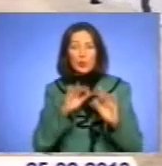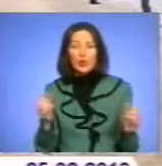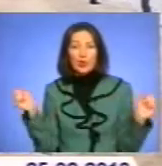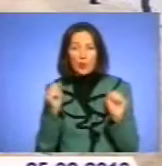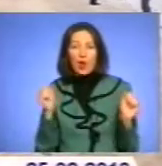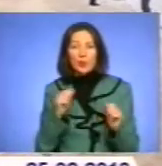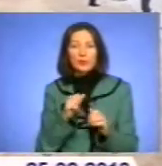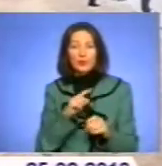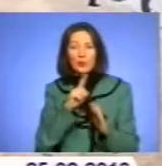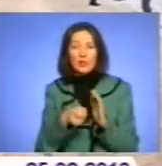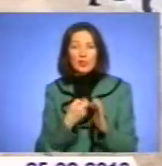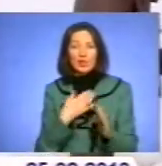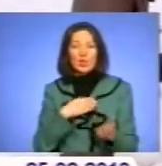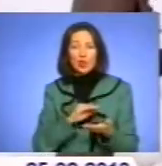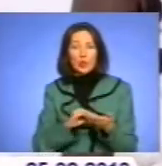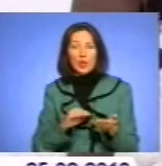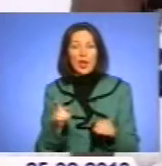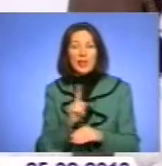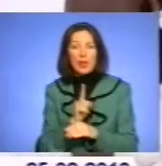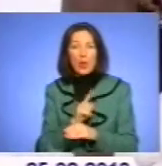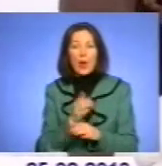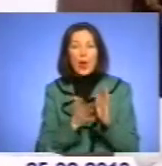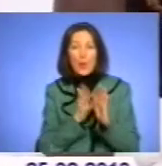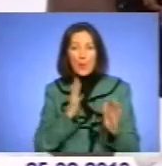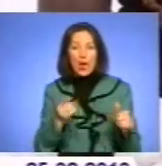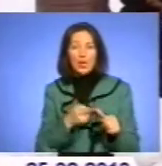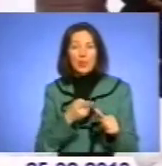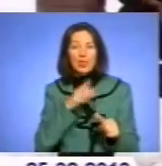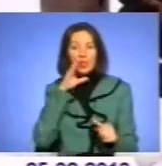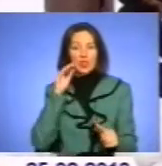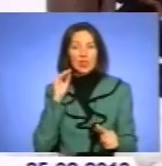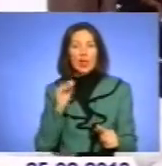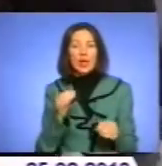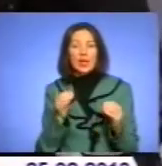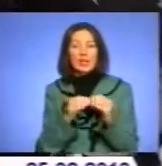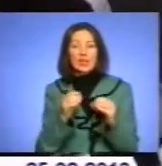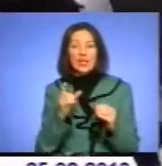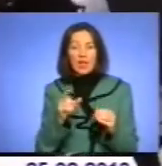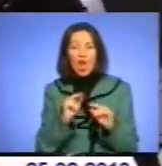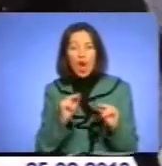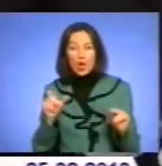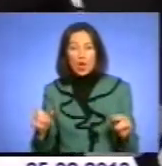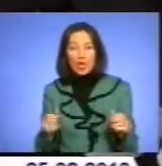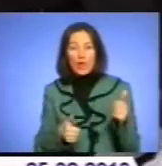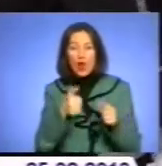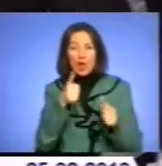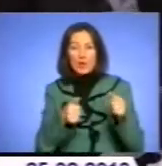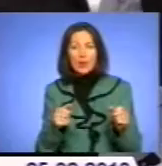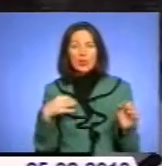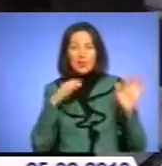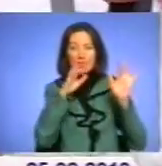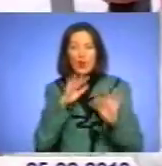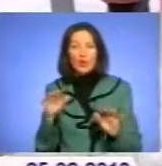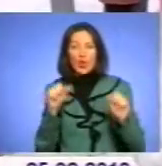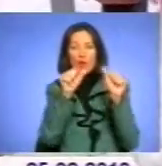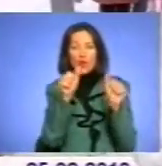Тернопіль. Парк імені Тараса Шевченка. Десятки школярів ліплять снігові фігури, спілкуються і просто відпочивають.